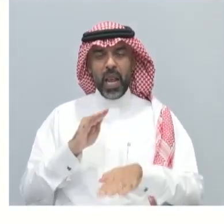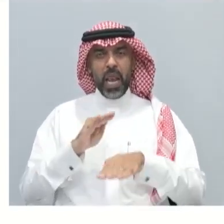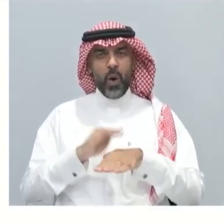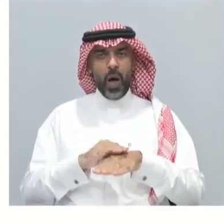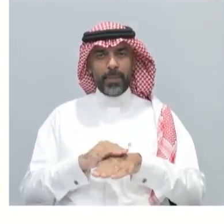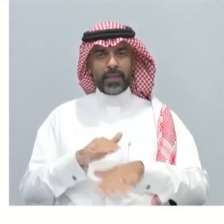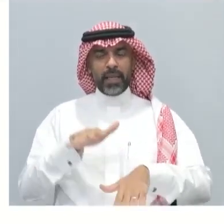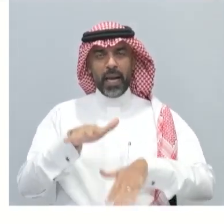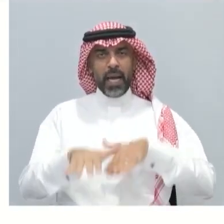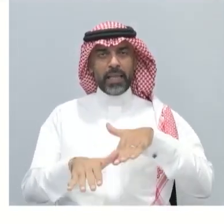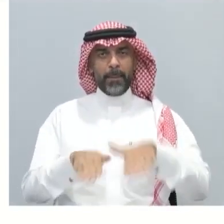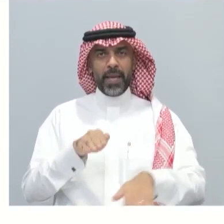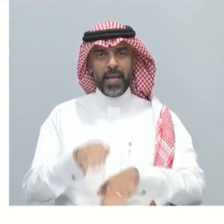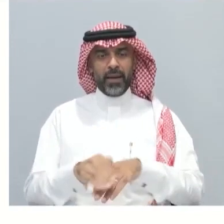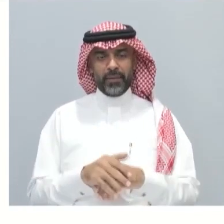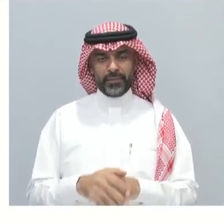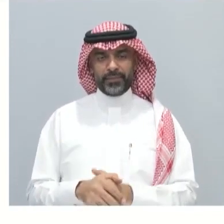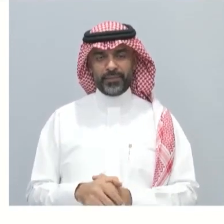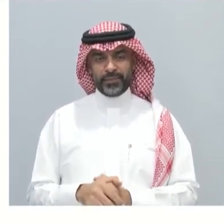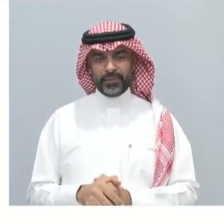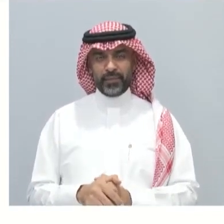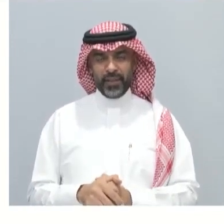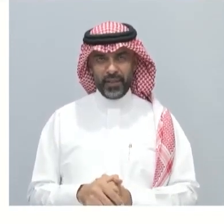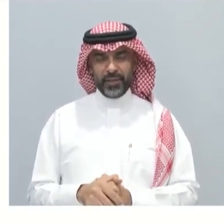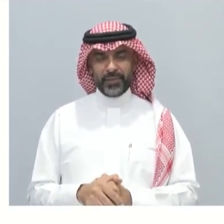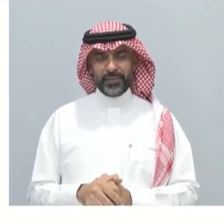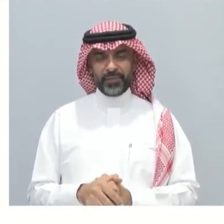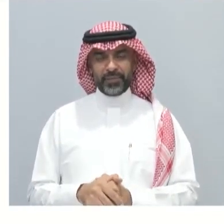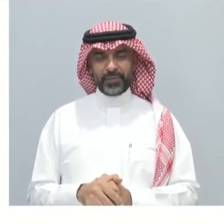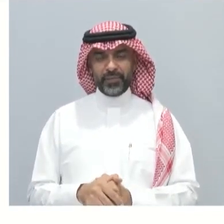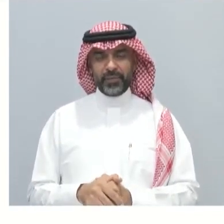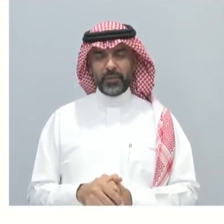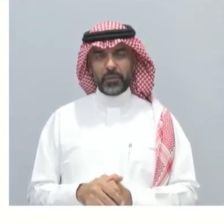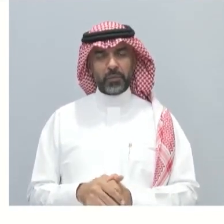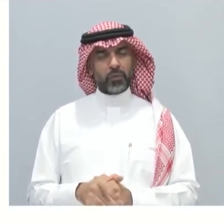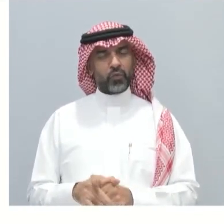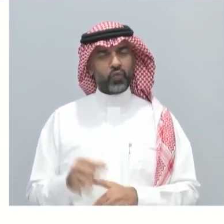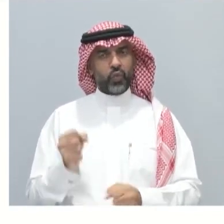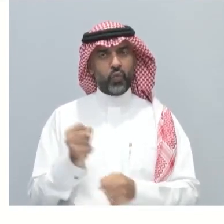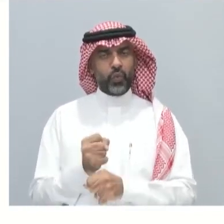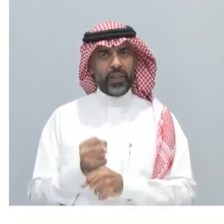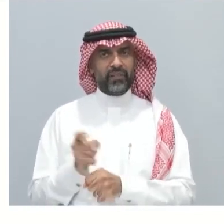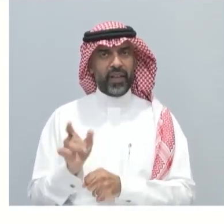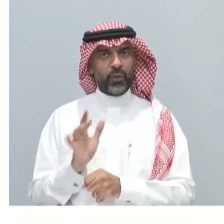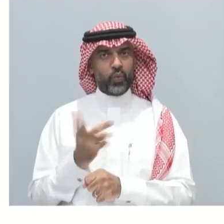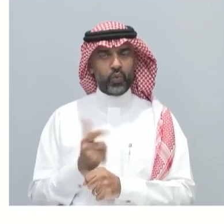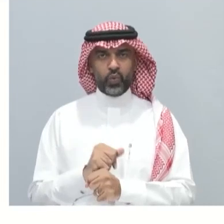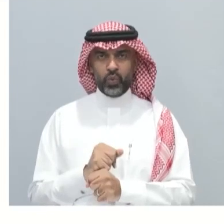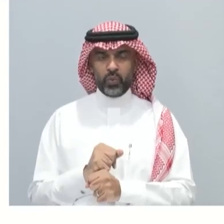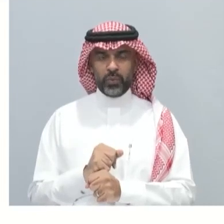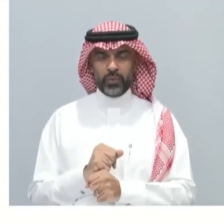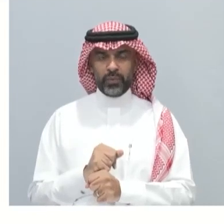القدميه اللوامس ماذا القدميه ما هي وظيفه اللوامس